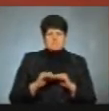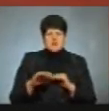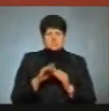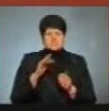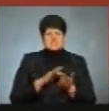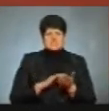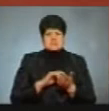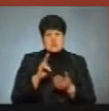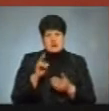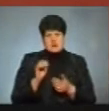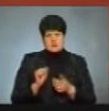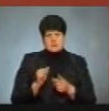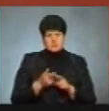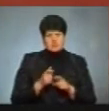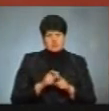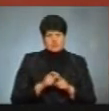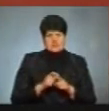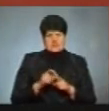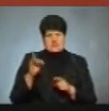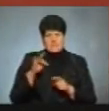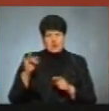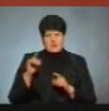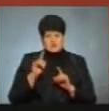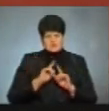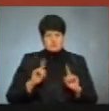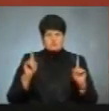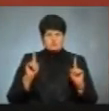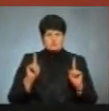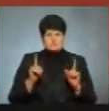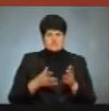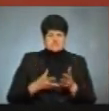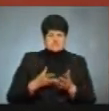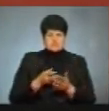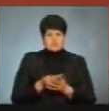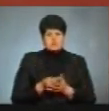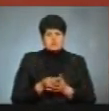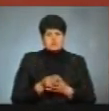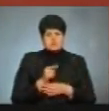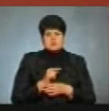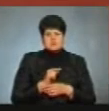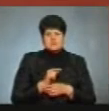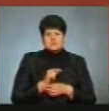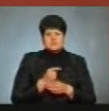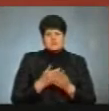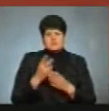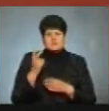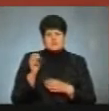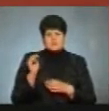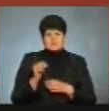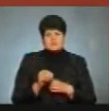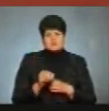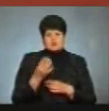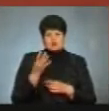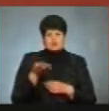нові будуть. От дуже європейського зразка. Заплатили біля 200